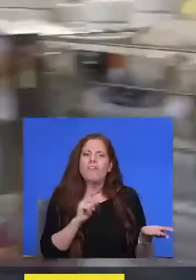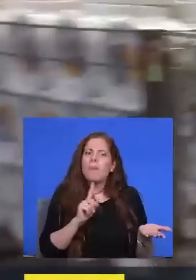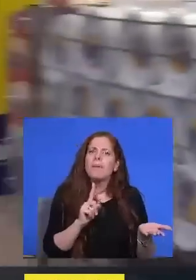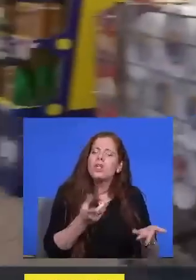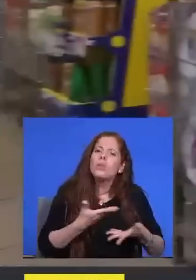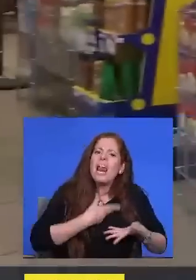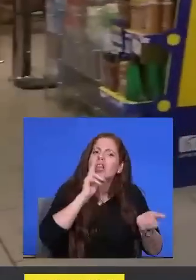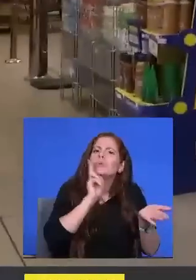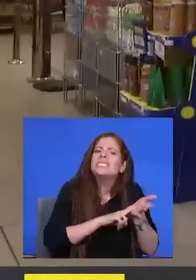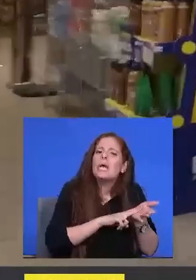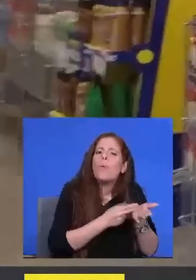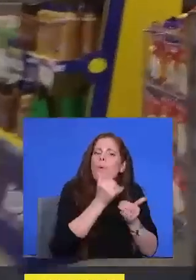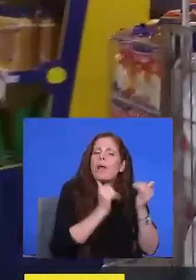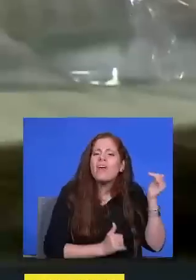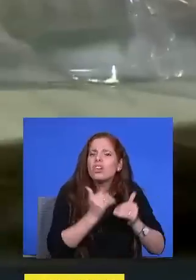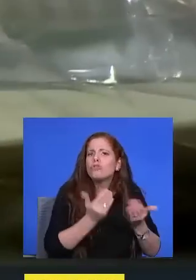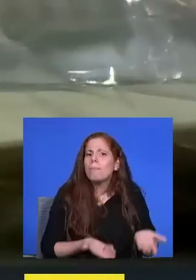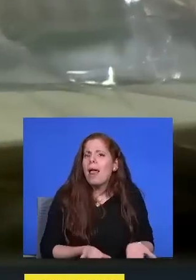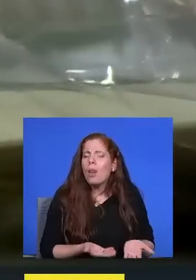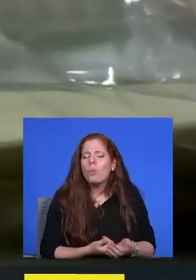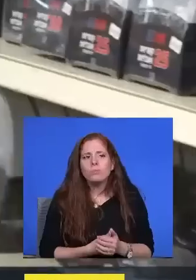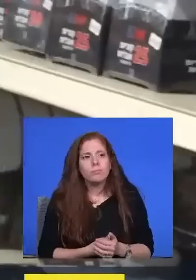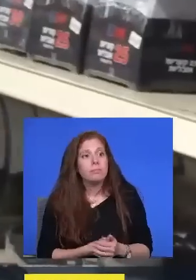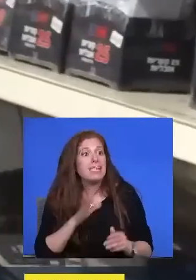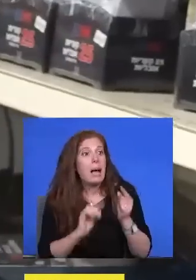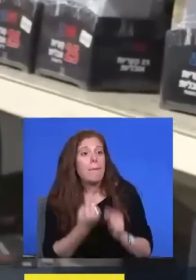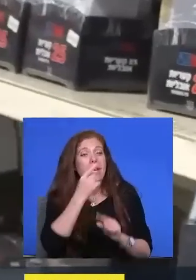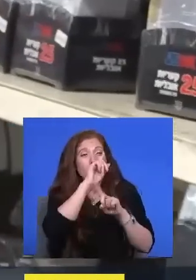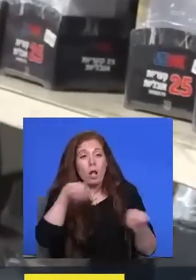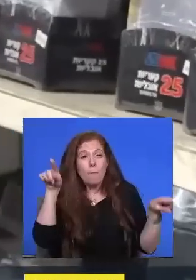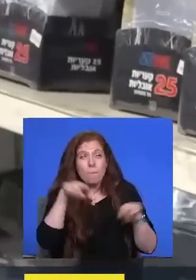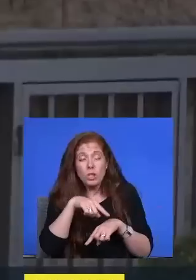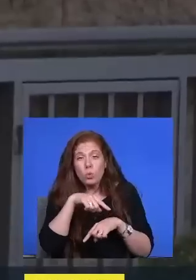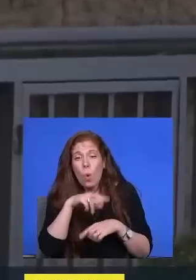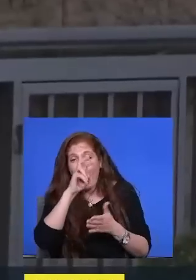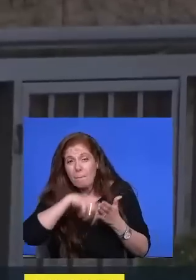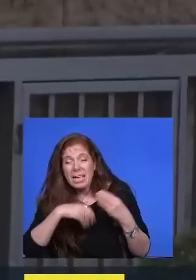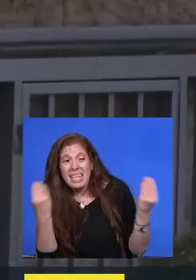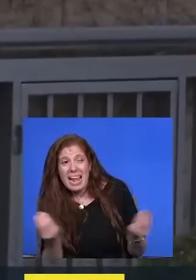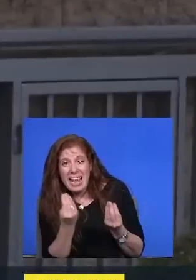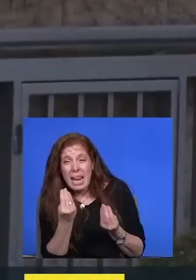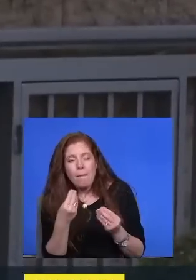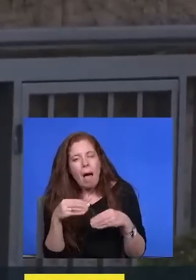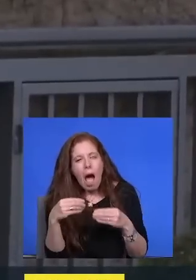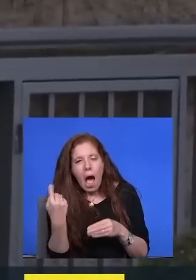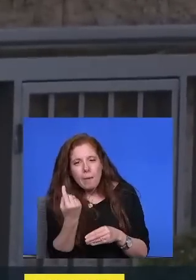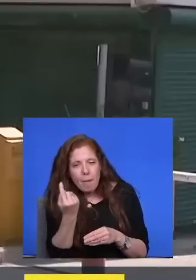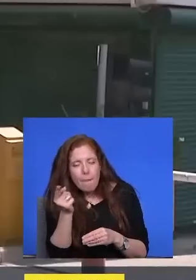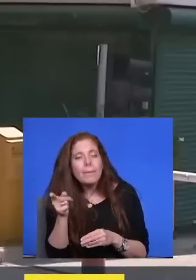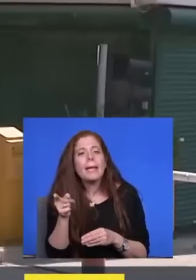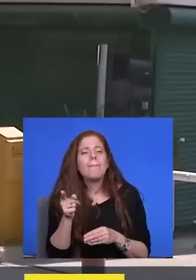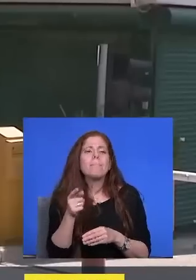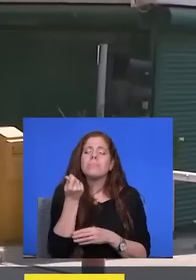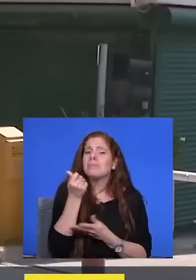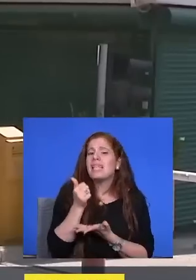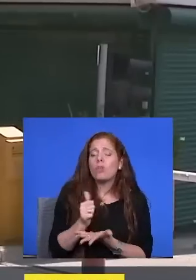כל ההפרשים הגדולים האלה? גם במקרה של ביטול המס על הכלים החד פעמיים, משרד האוצר סירב לפצות את